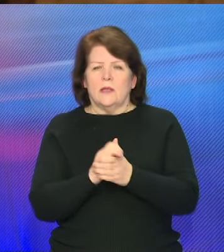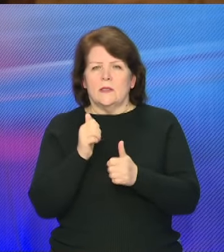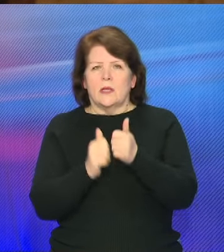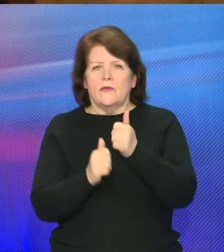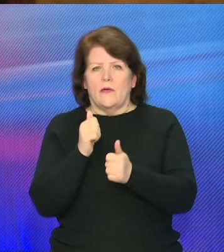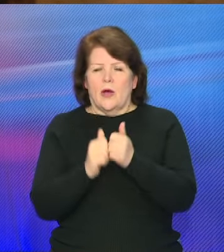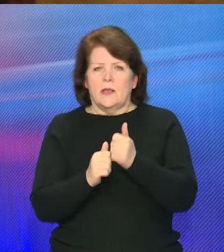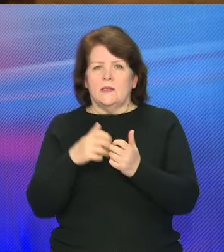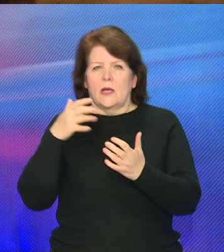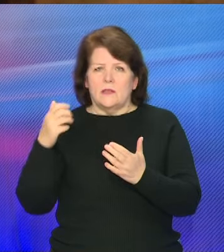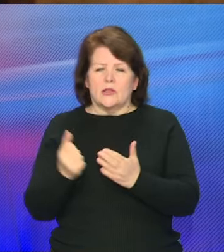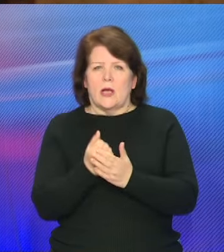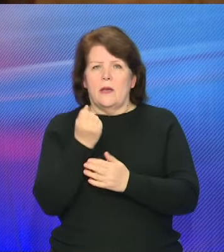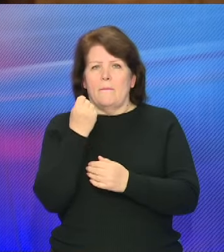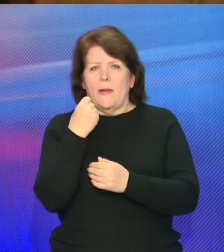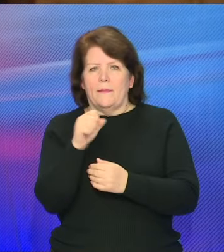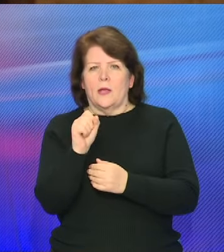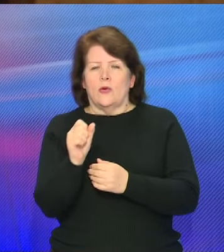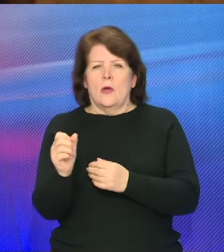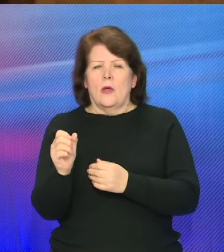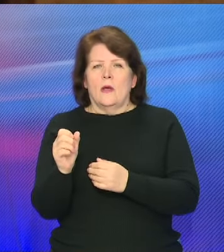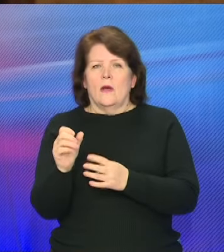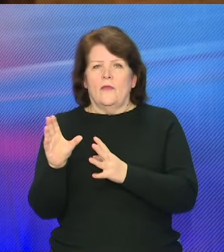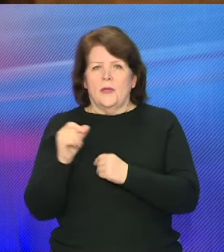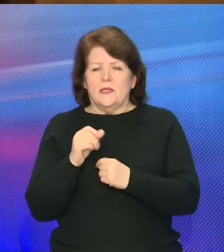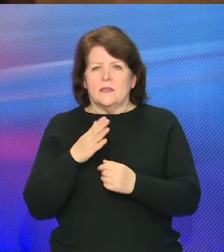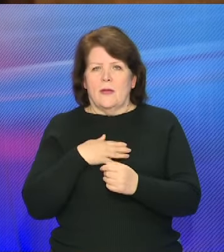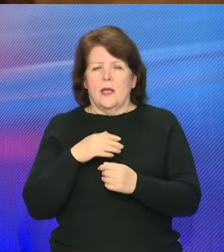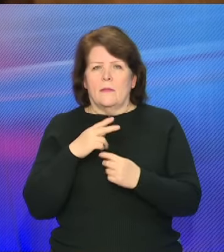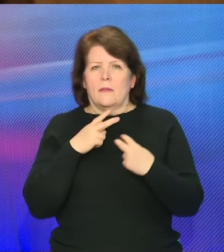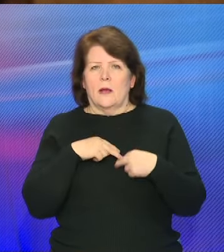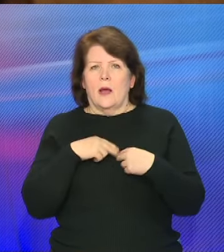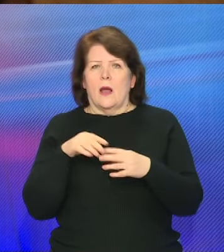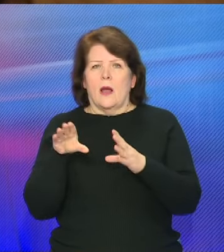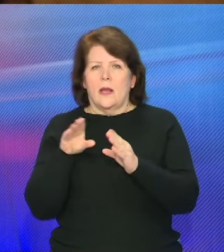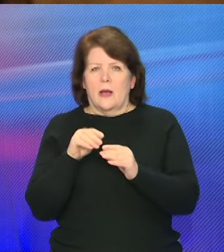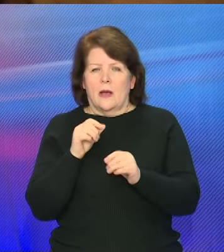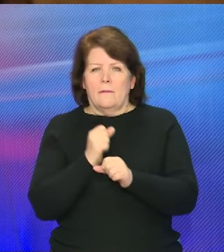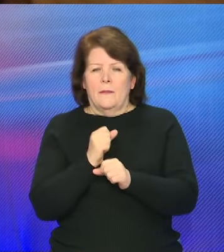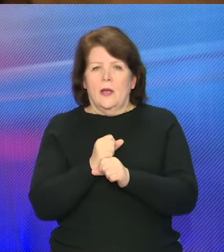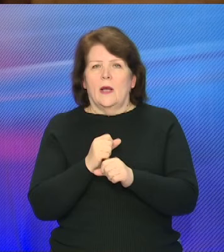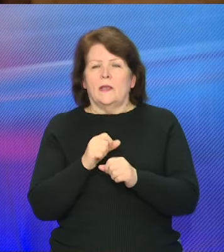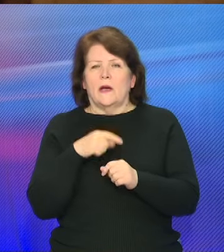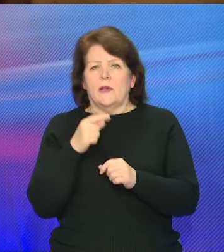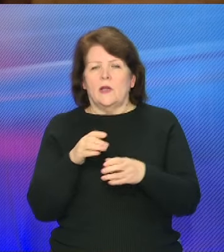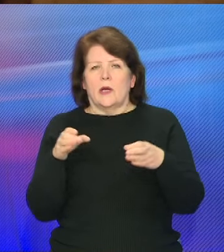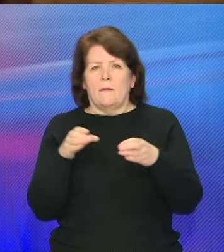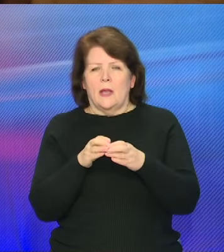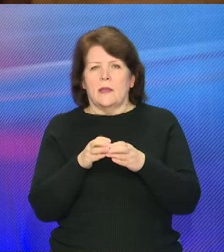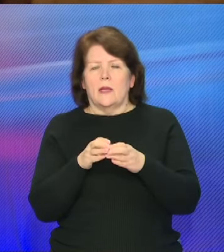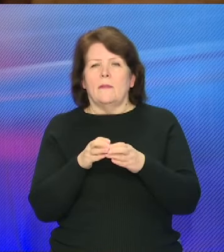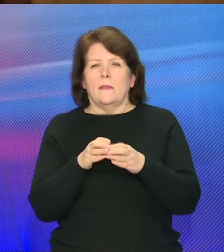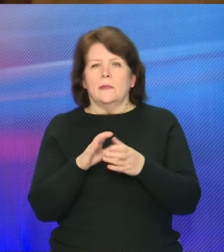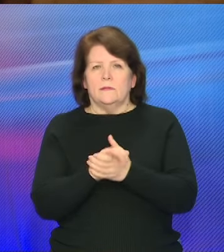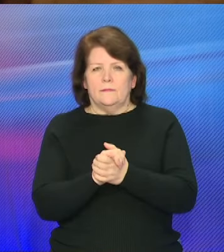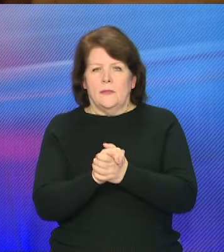соревновались, одержали победу мы с моим коллегой. Безусловно, это говорит о командном духе. Сегодня мы показали